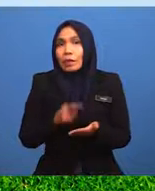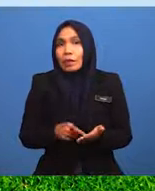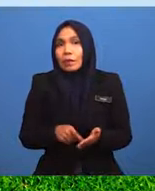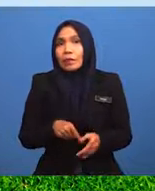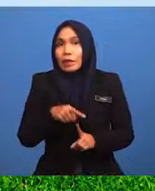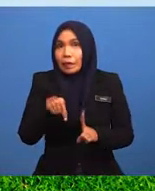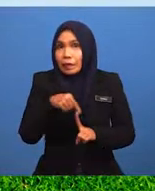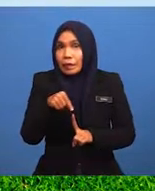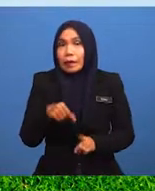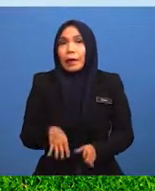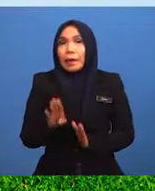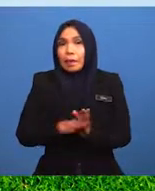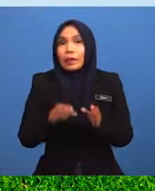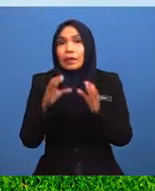keluarga.